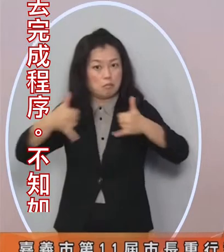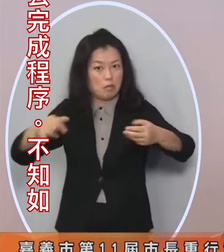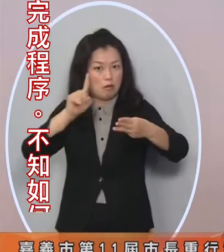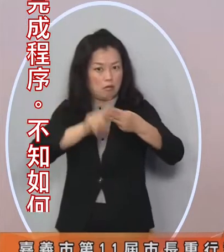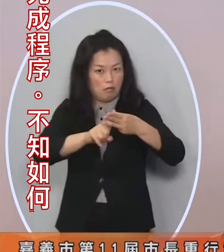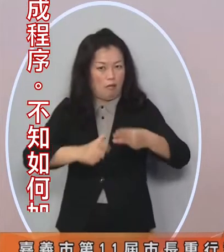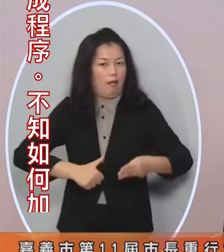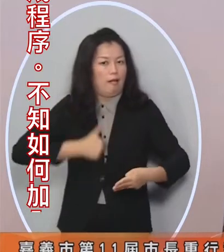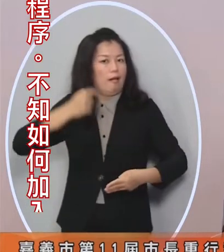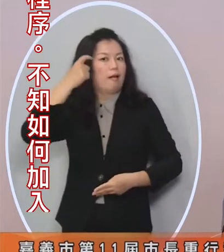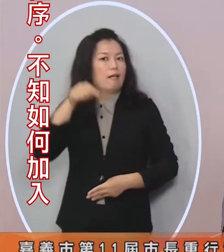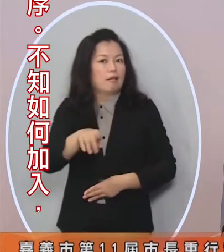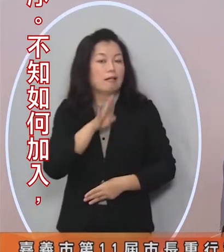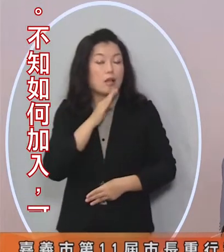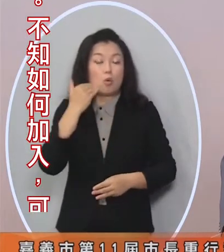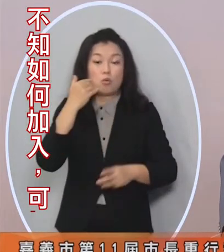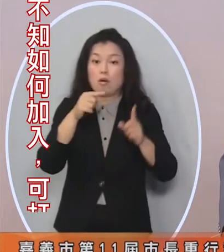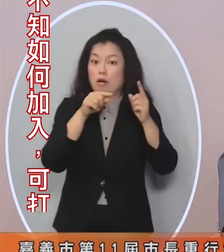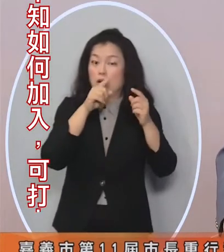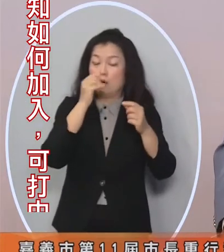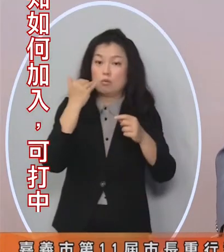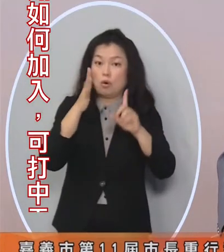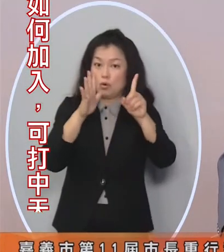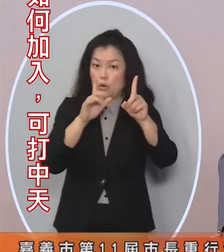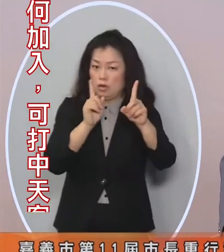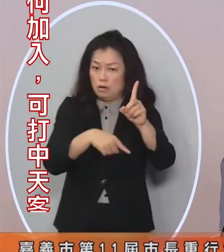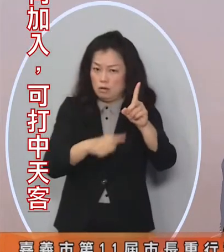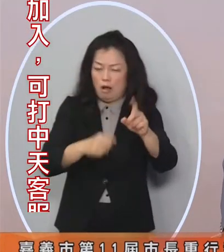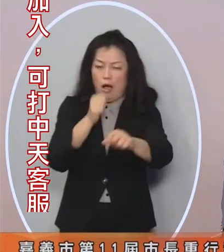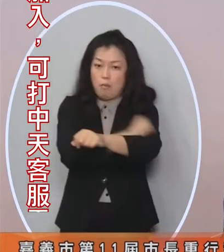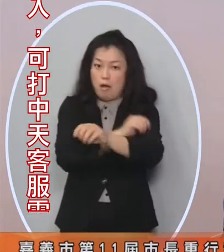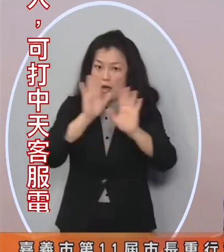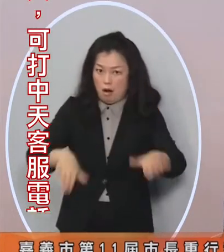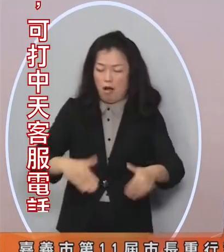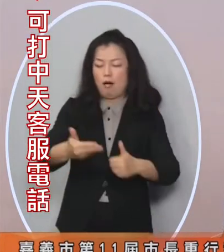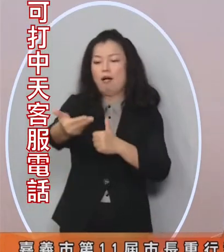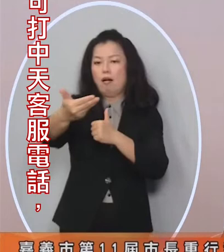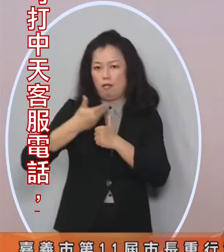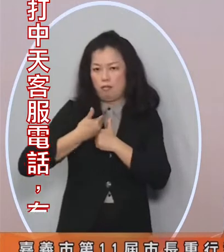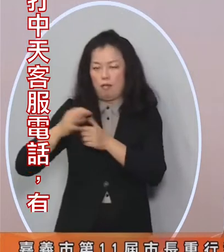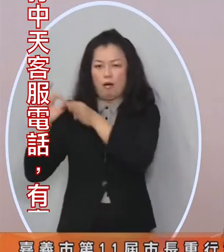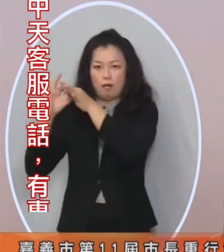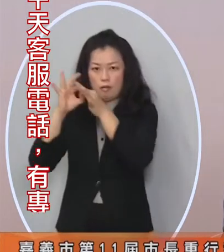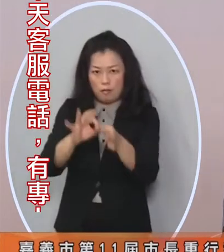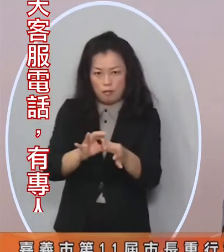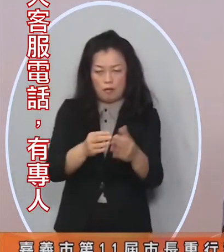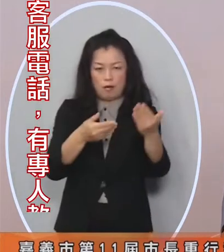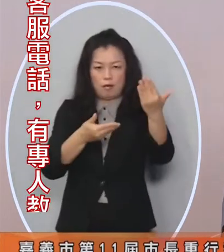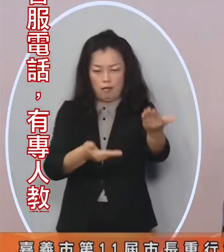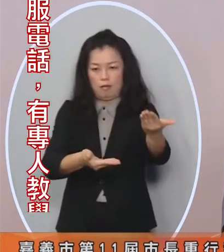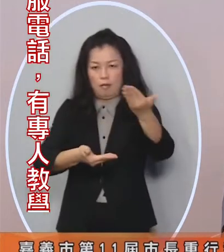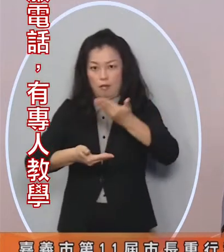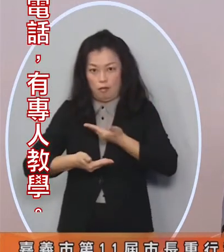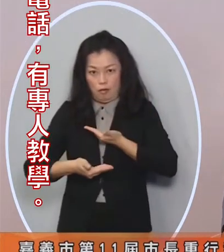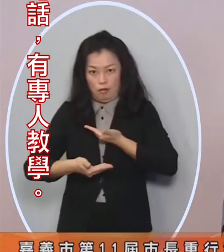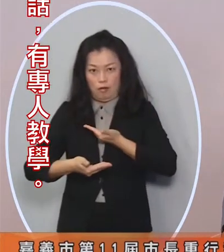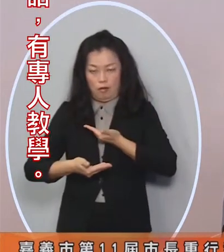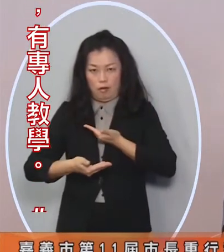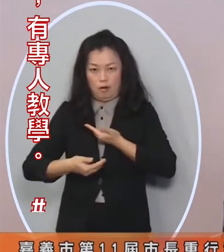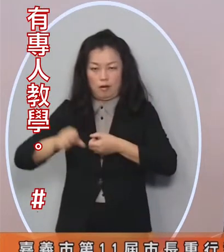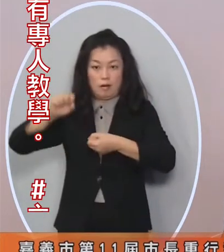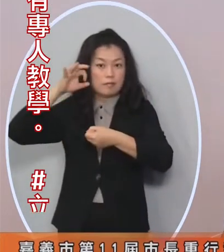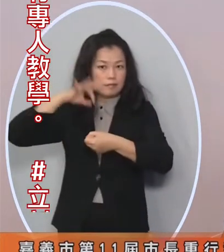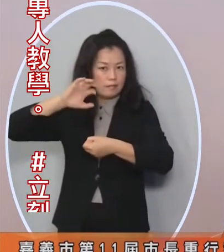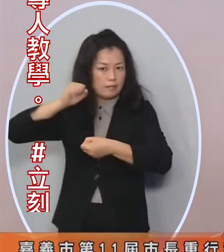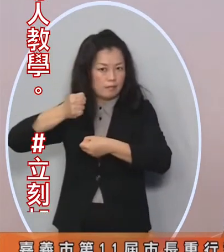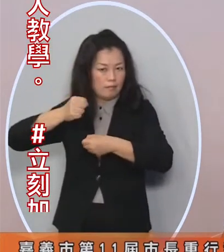人跑累了，就交给下一棒来跑，这样才是一棒接一棒，嘉义会更棒。所以我要告诉大家的是，嘉